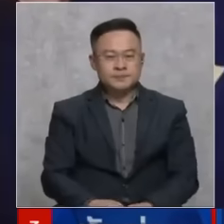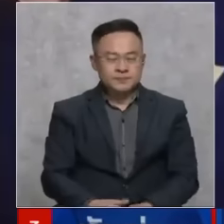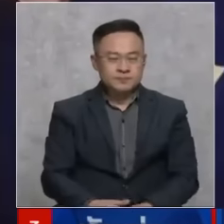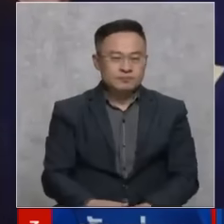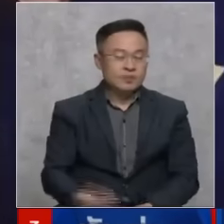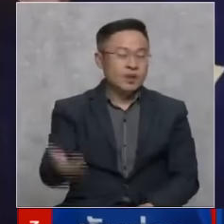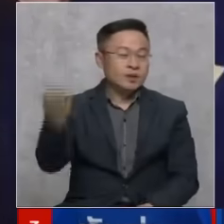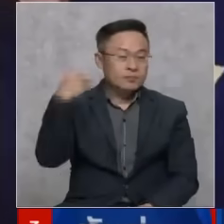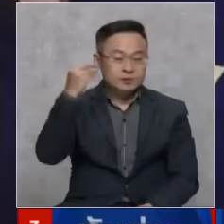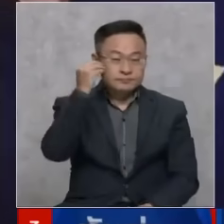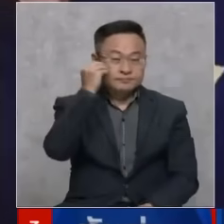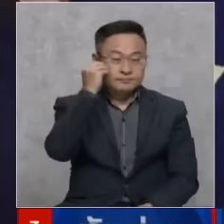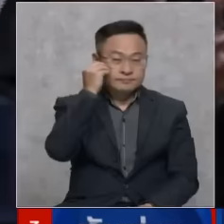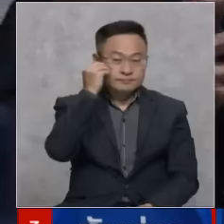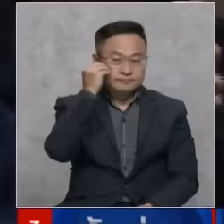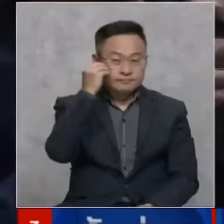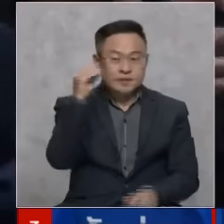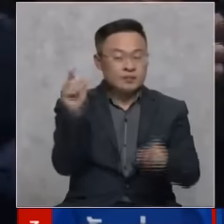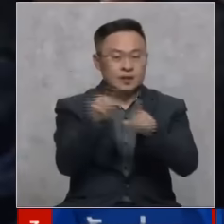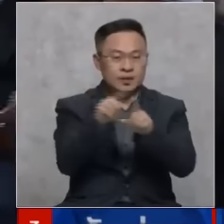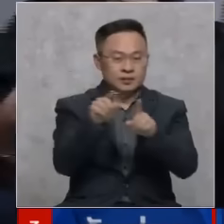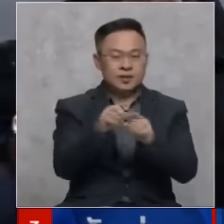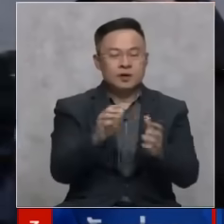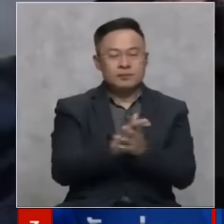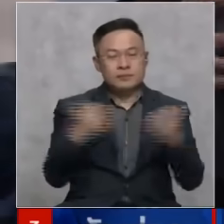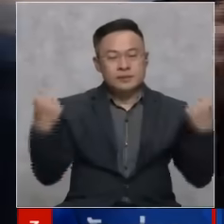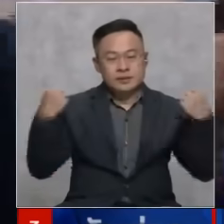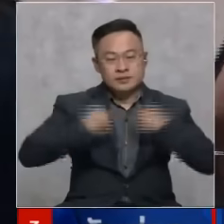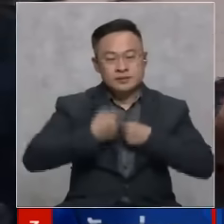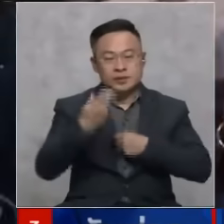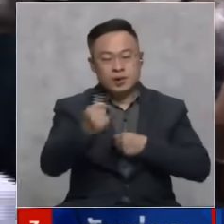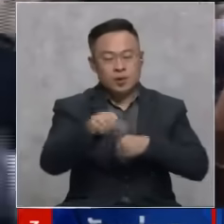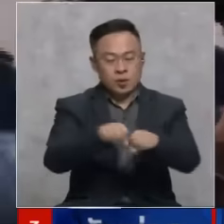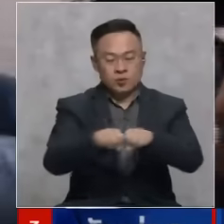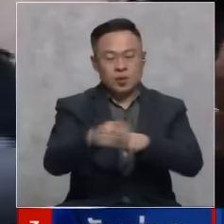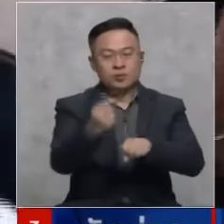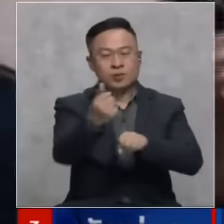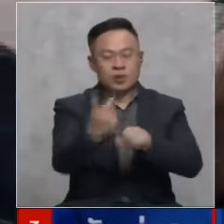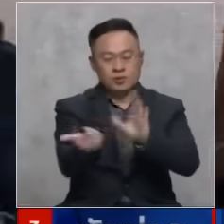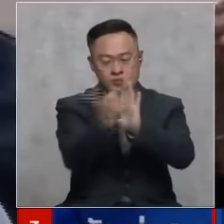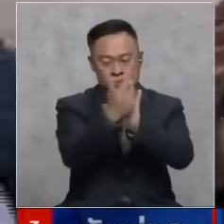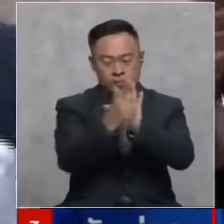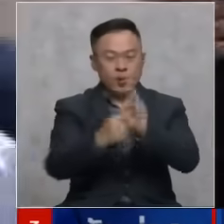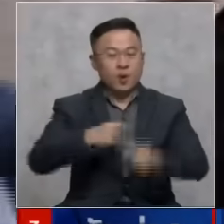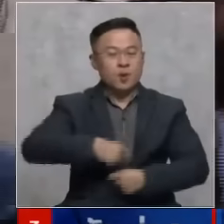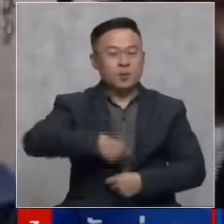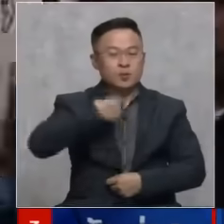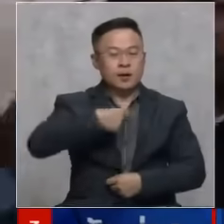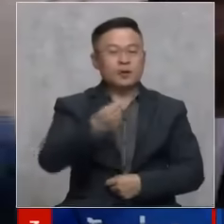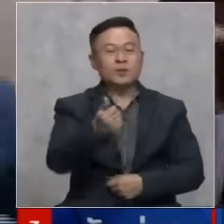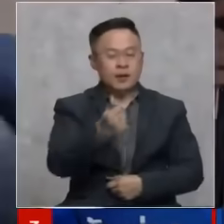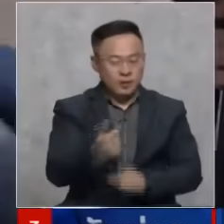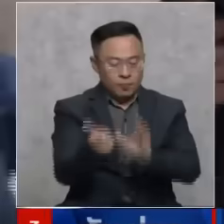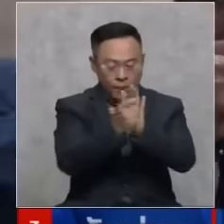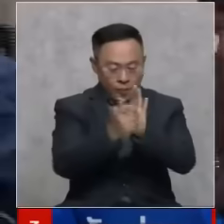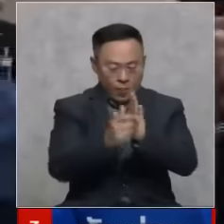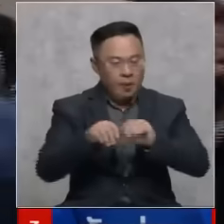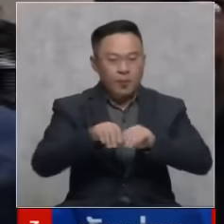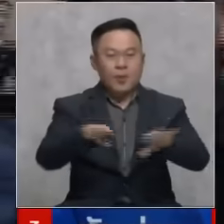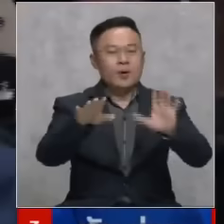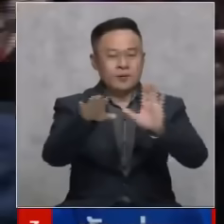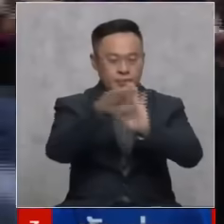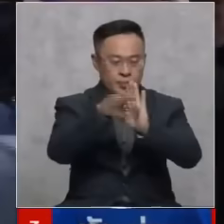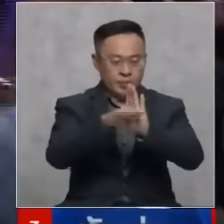ณพิธาตอนที่แจ้งรอบที่แล้วนะคะก็บอกหมดมีสูตรกี่ตัวรองเท้ากี่คู่เนี่ยบอกหมดเลย บอกราคาก็บอก ใช่ค่ะเอาพาไปดูท่